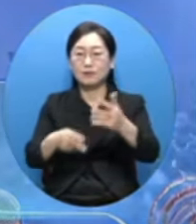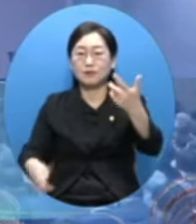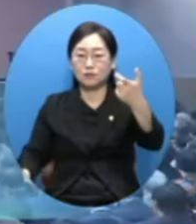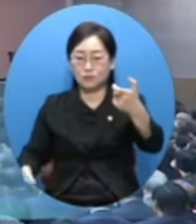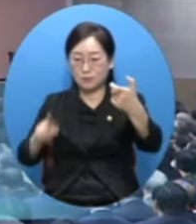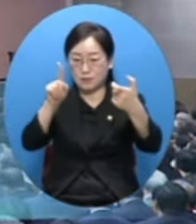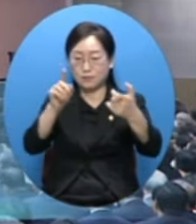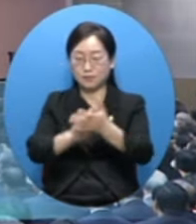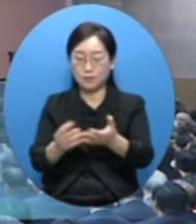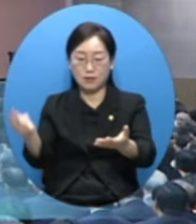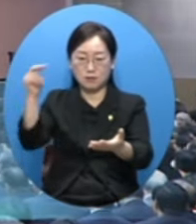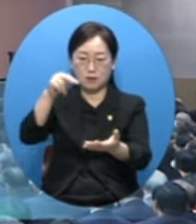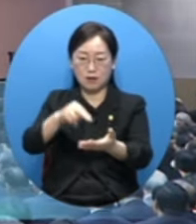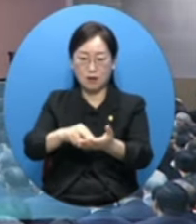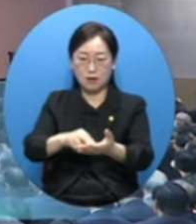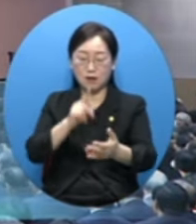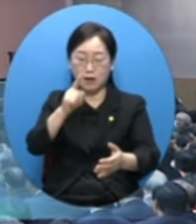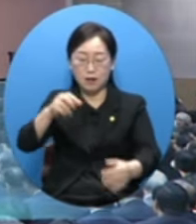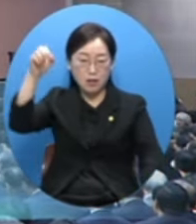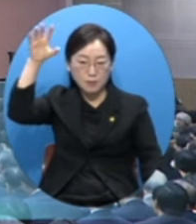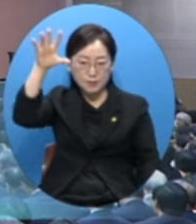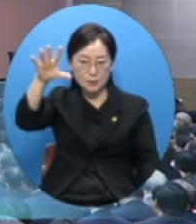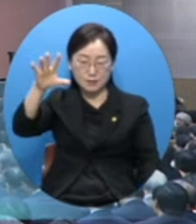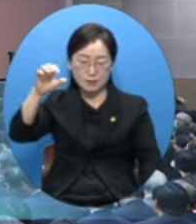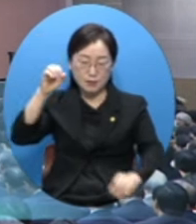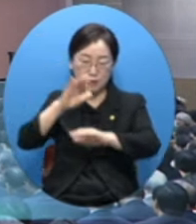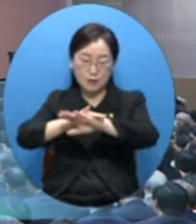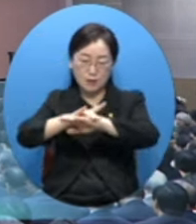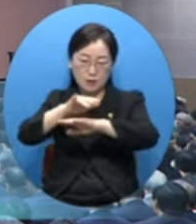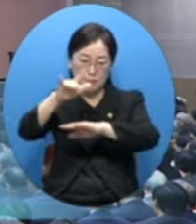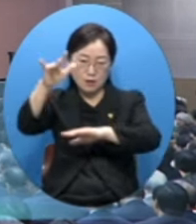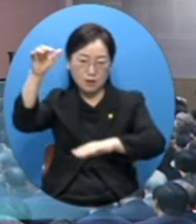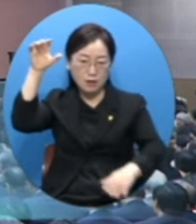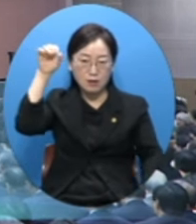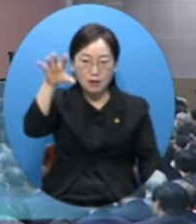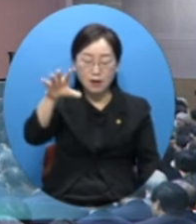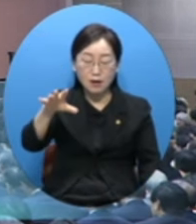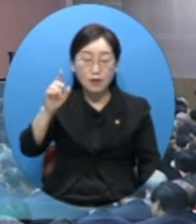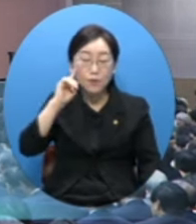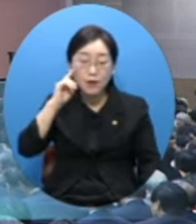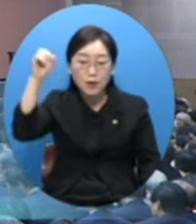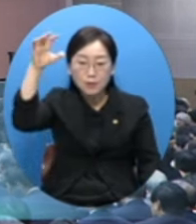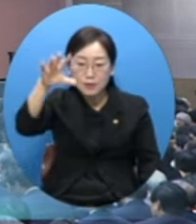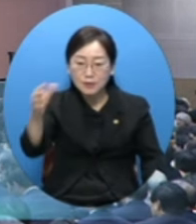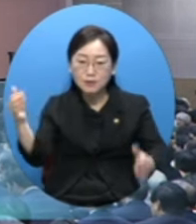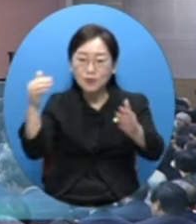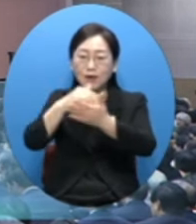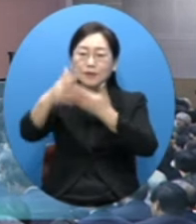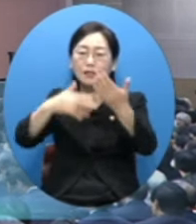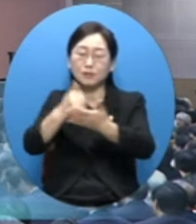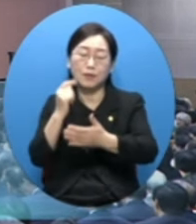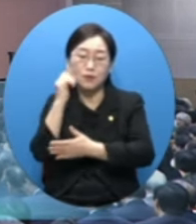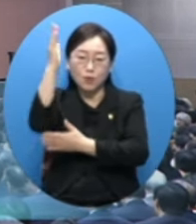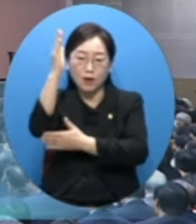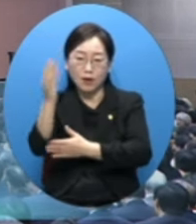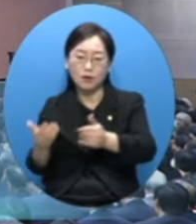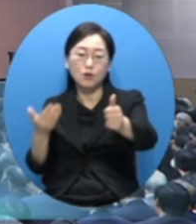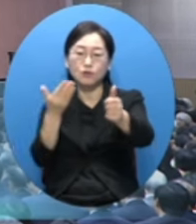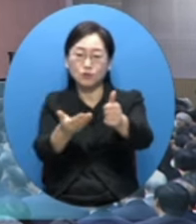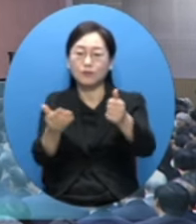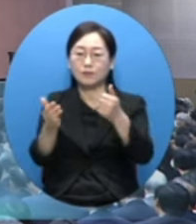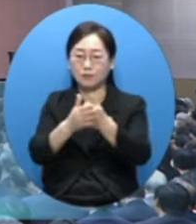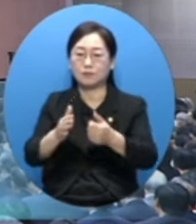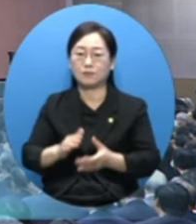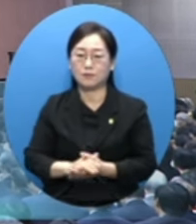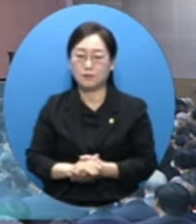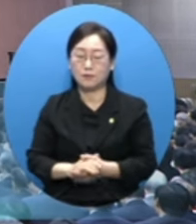1절입니다 일어나라, 빛을 발하라, 이는 내 빛이 이르렀고 야의 영광이 내게 임하였음이니라.